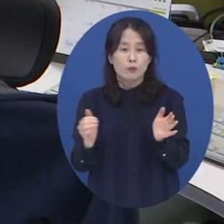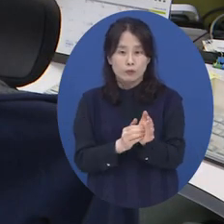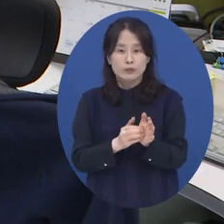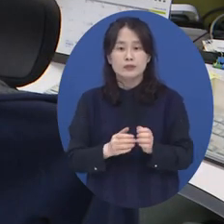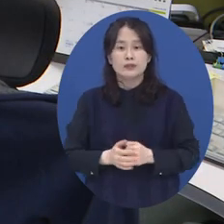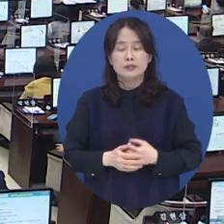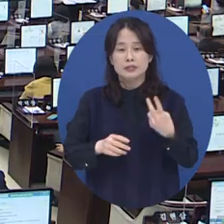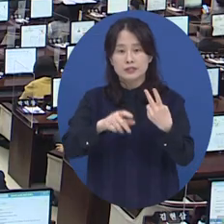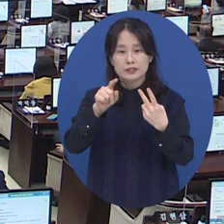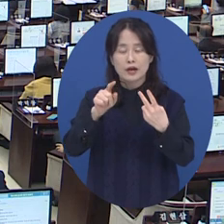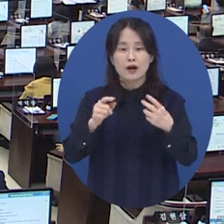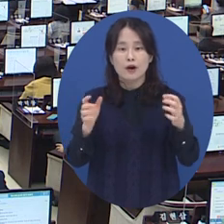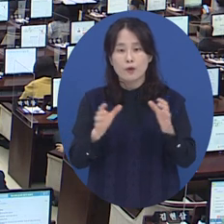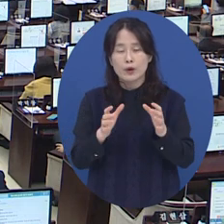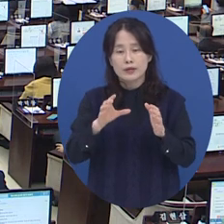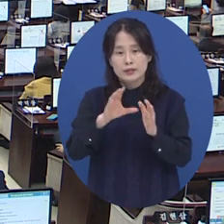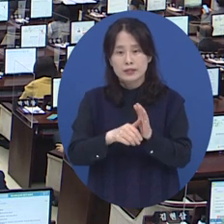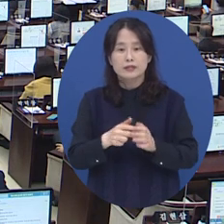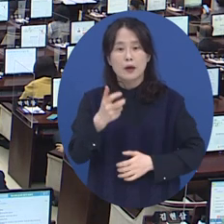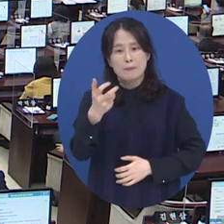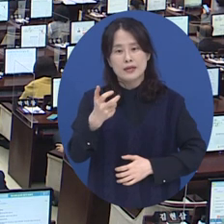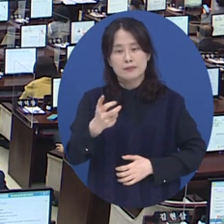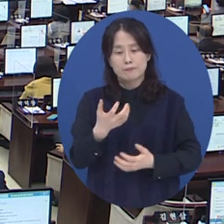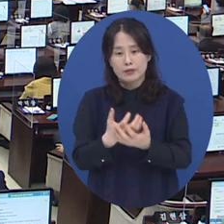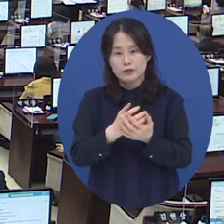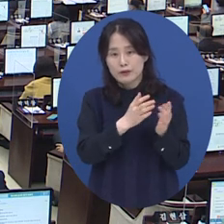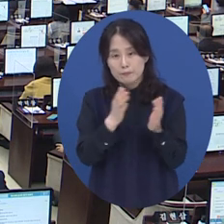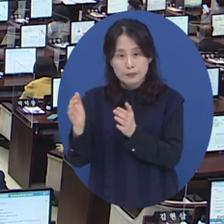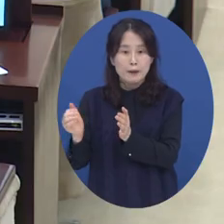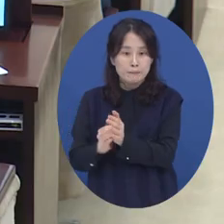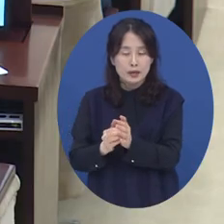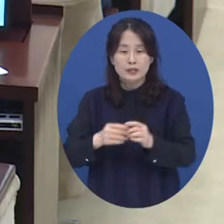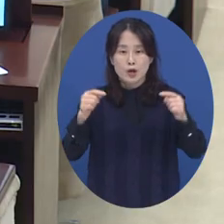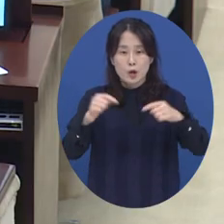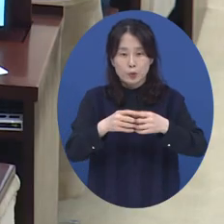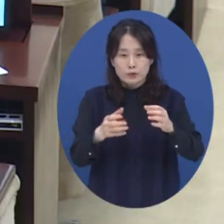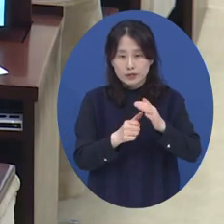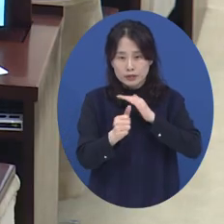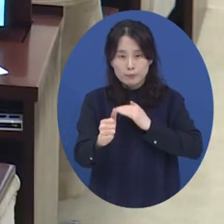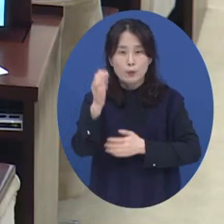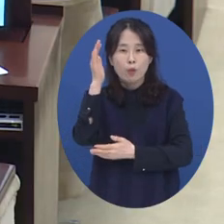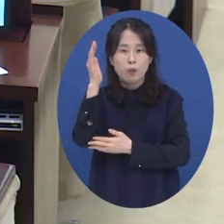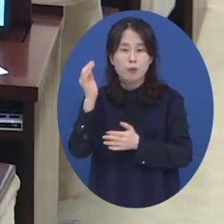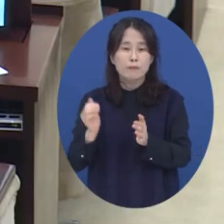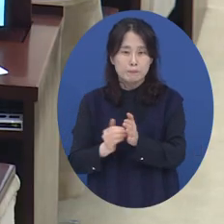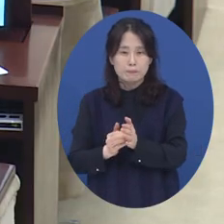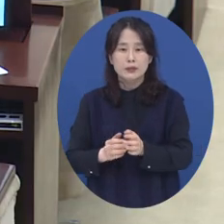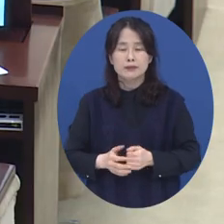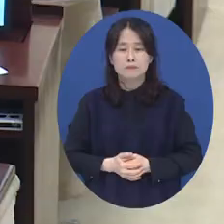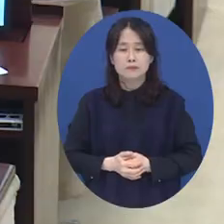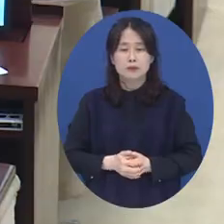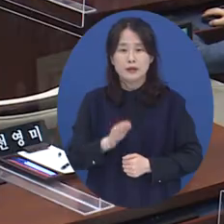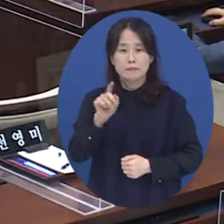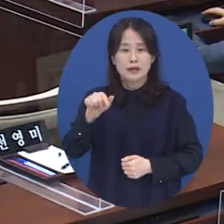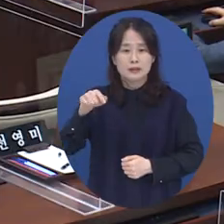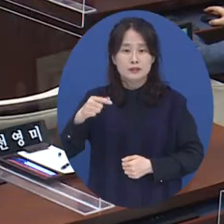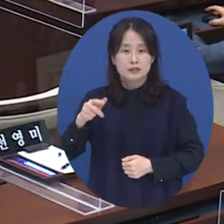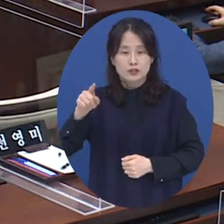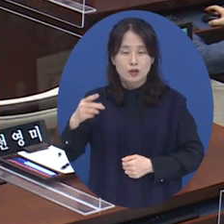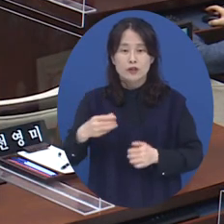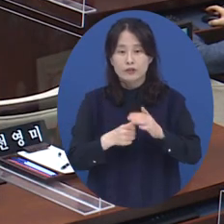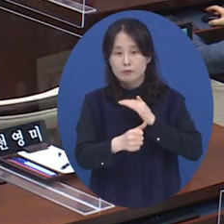신설 됩니다 2차 보매 에서는 총 80여개 안건이 달아 줬습니다 교섭단체 대표 위원의 연설도 진행됐습니다